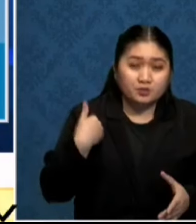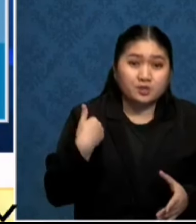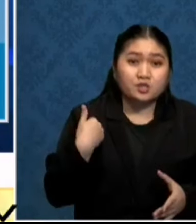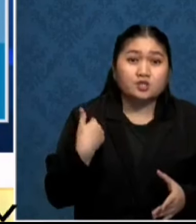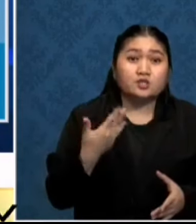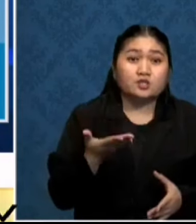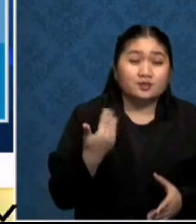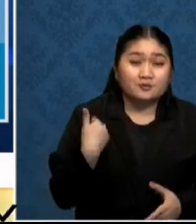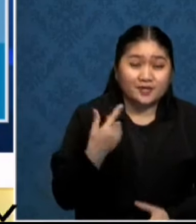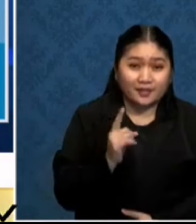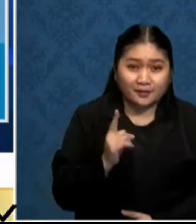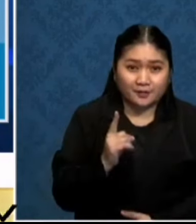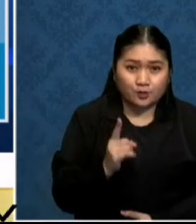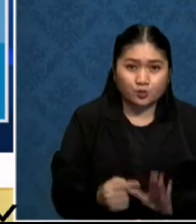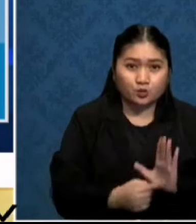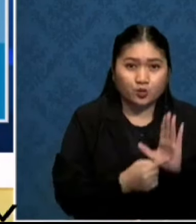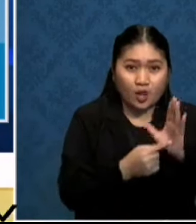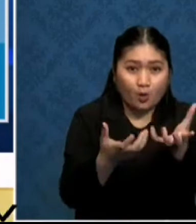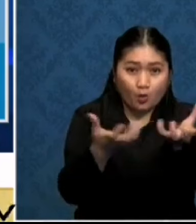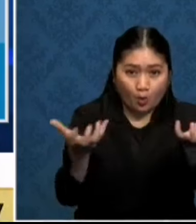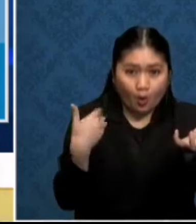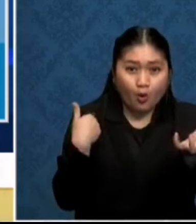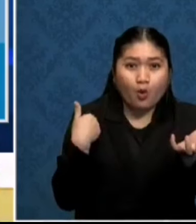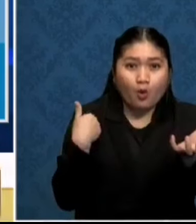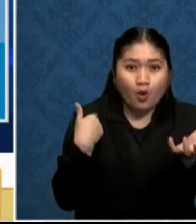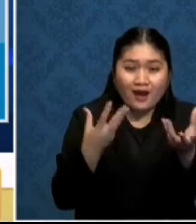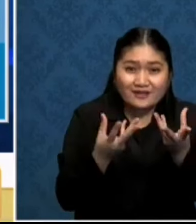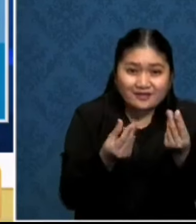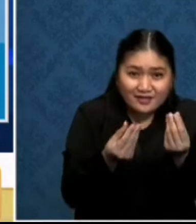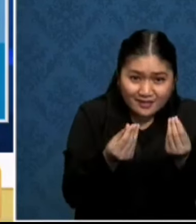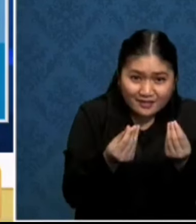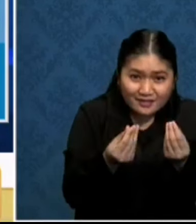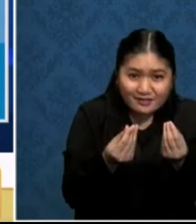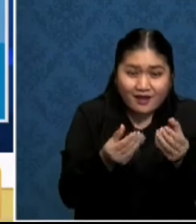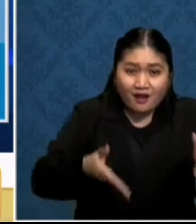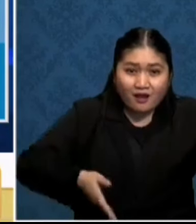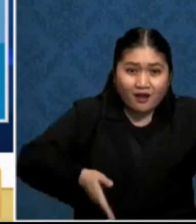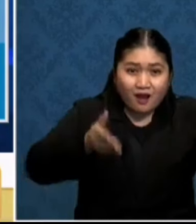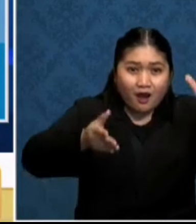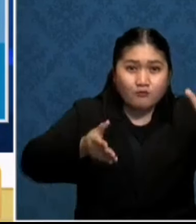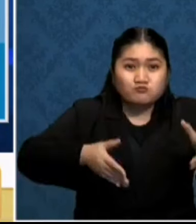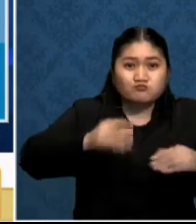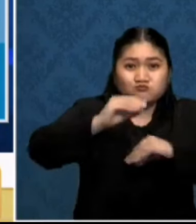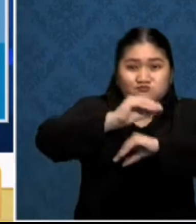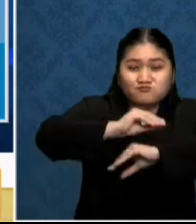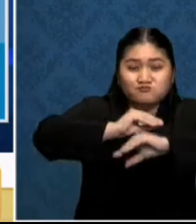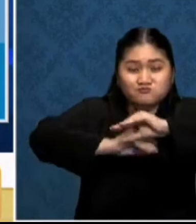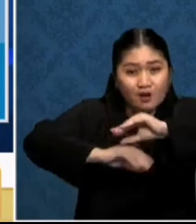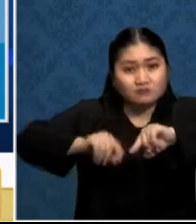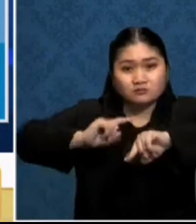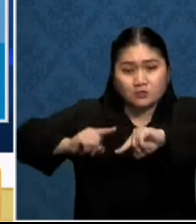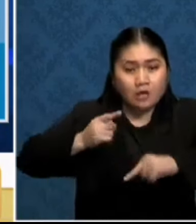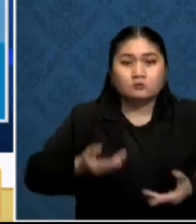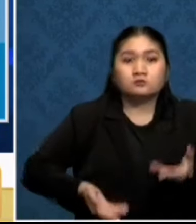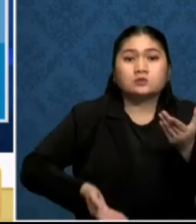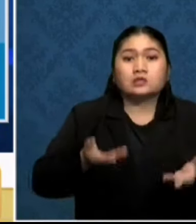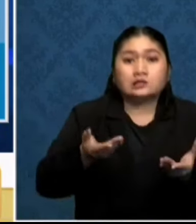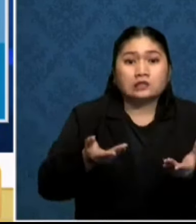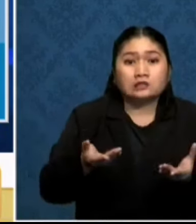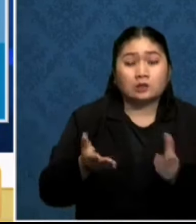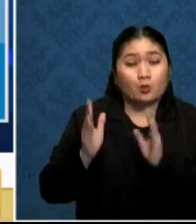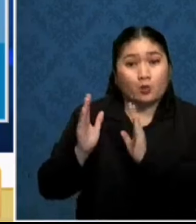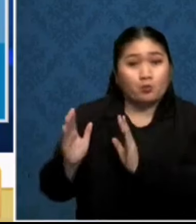เช่นครุพันธ์ที่ดินอาคารสิ่งก่อสร้างเป็นต้นที่ที่ไม่